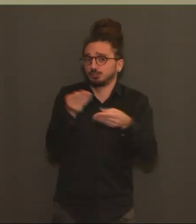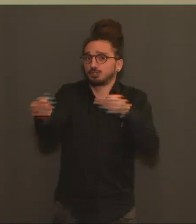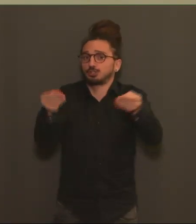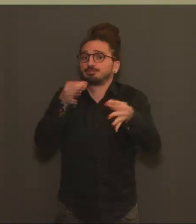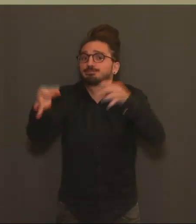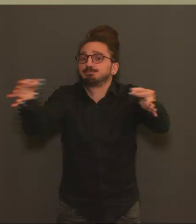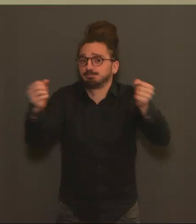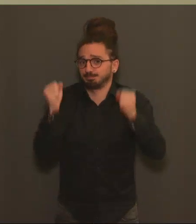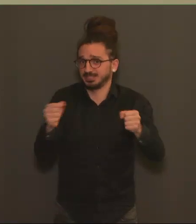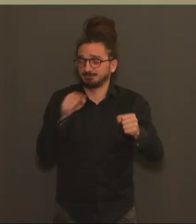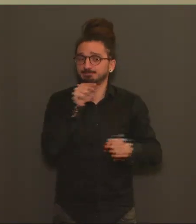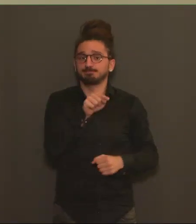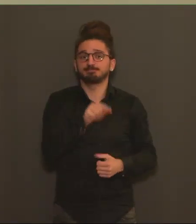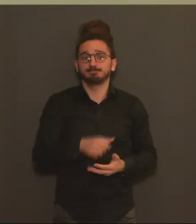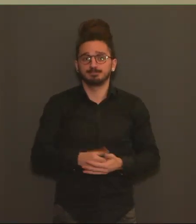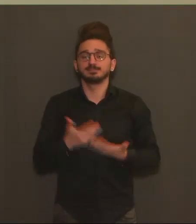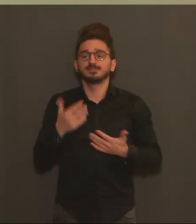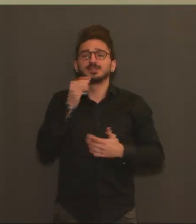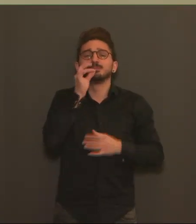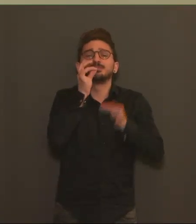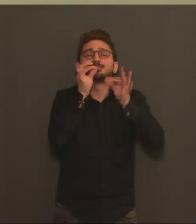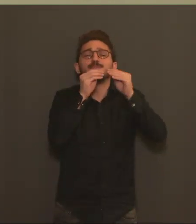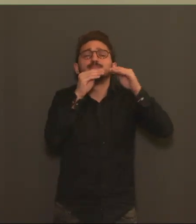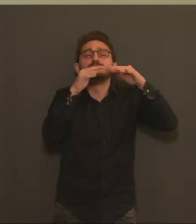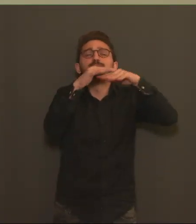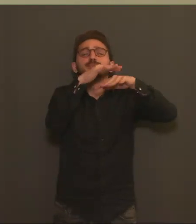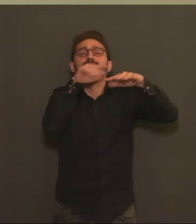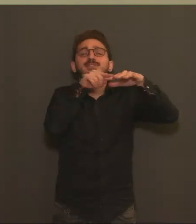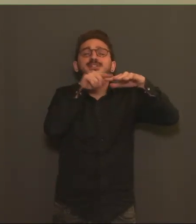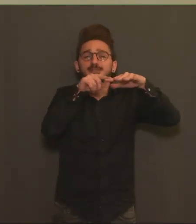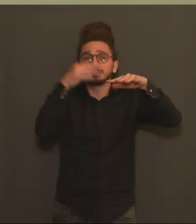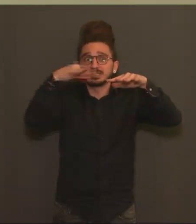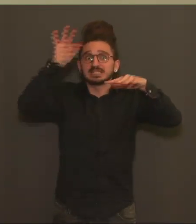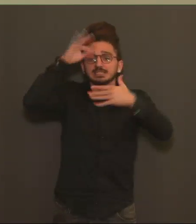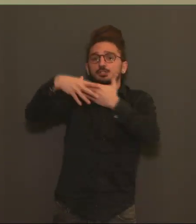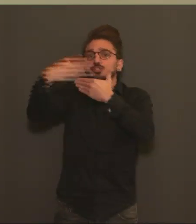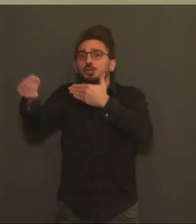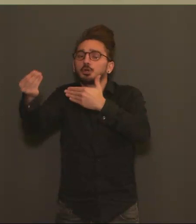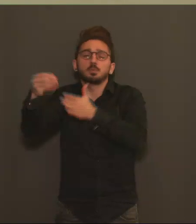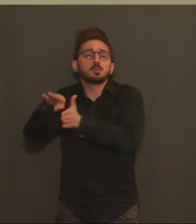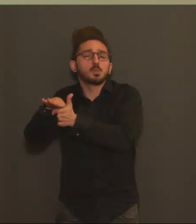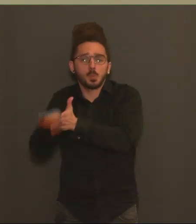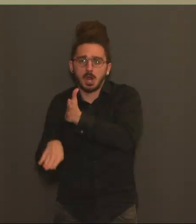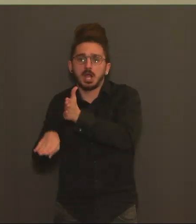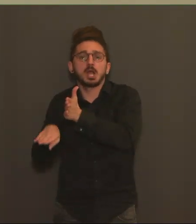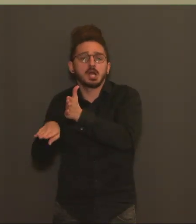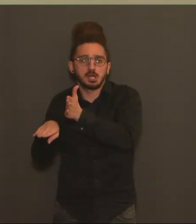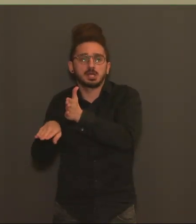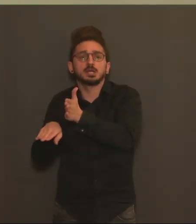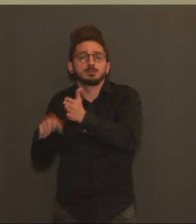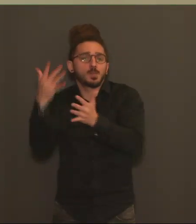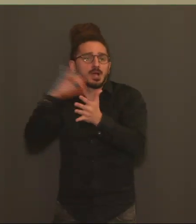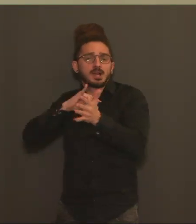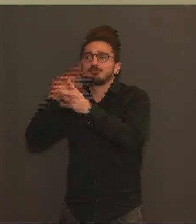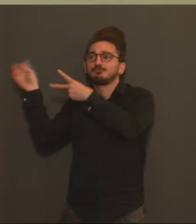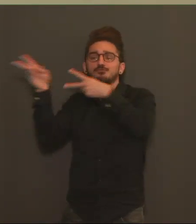de chances de contaminer quelqu'un à l'extérieur, à l'air libre. En effet, dans ce contexte d'air libre, à